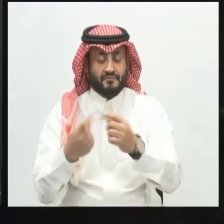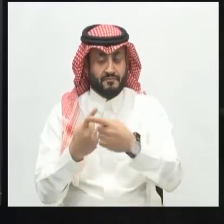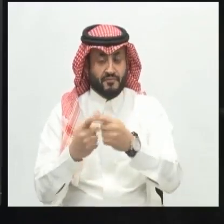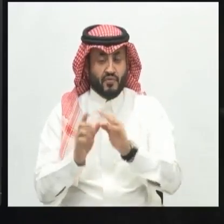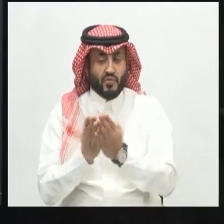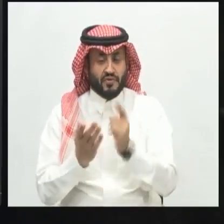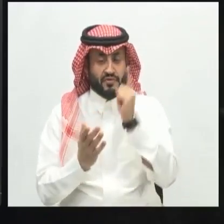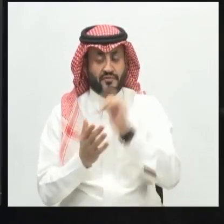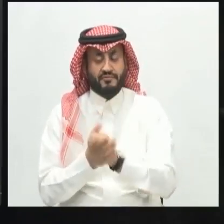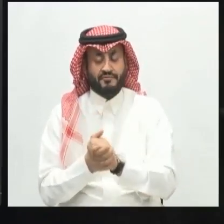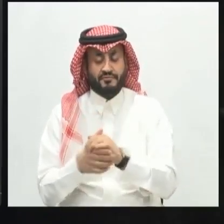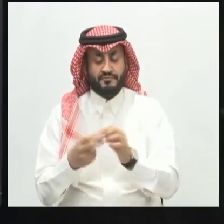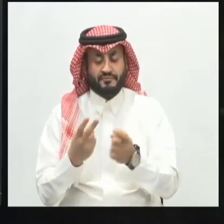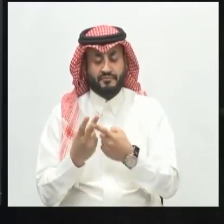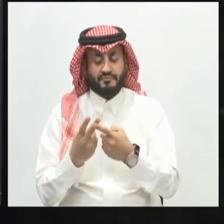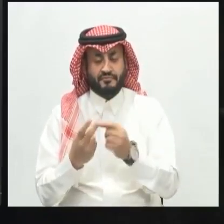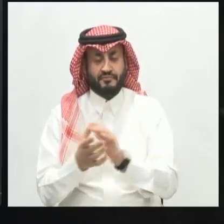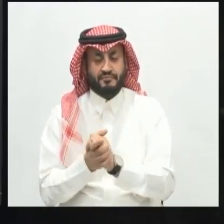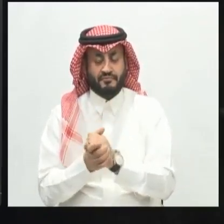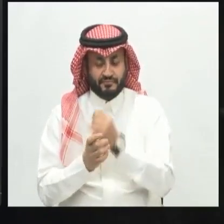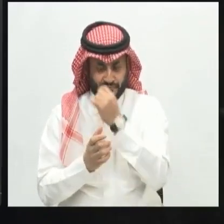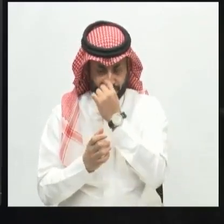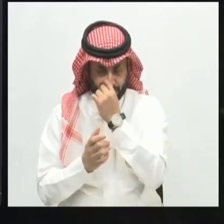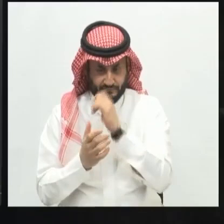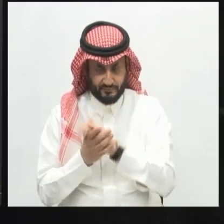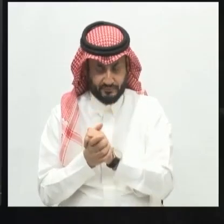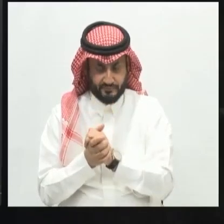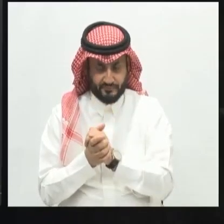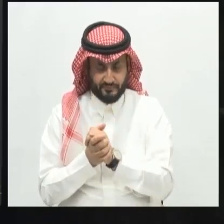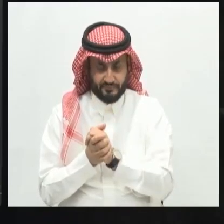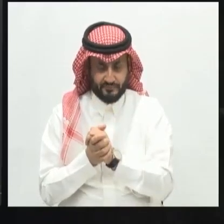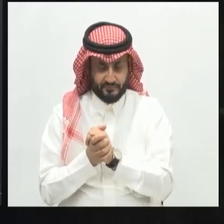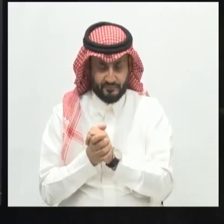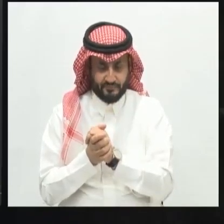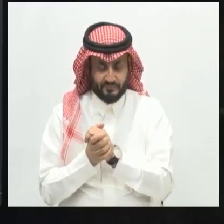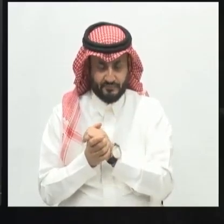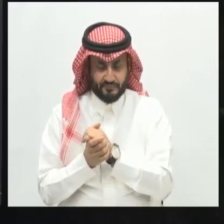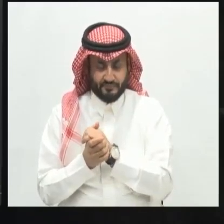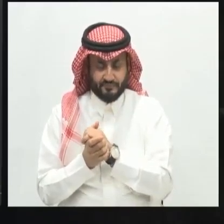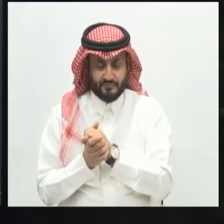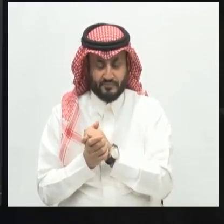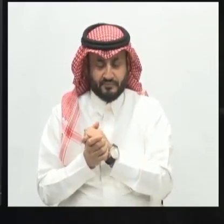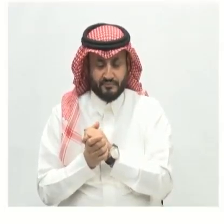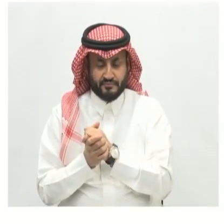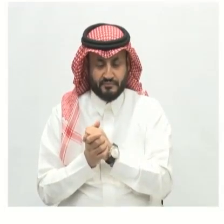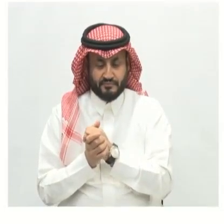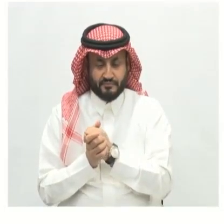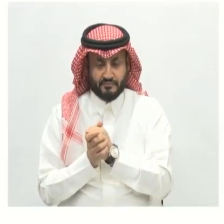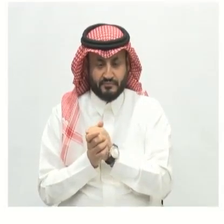الكريم ثانيا السنه النبويه ثالثا كتب الاخلاق وسيرها